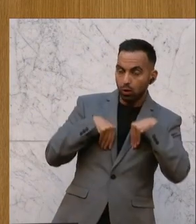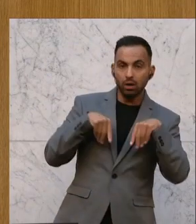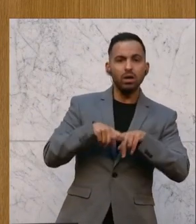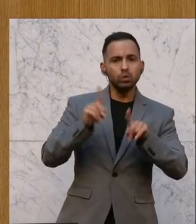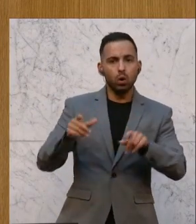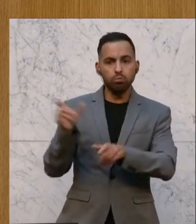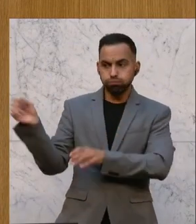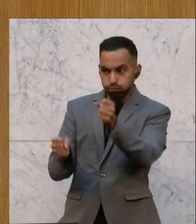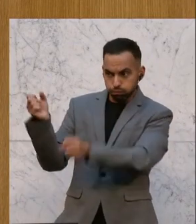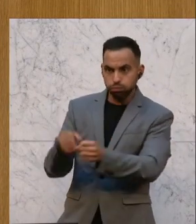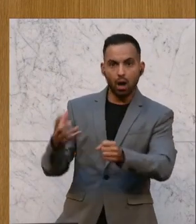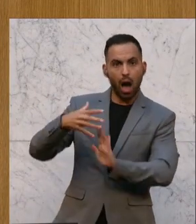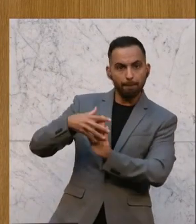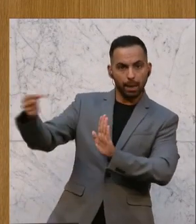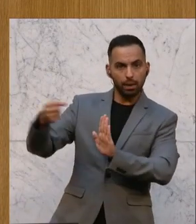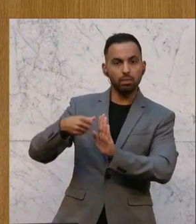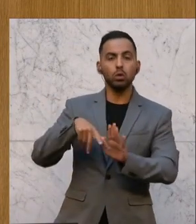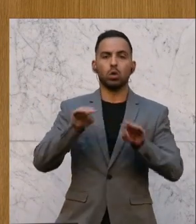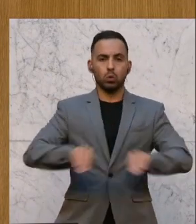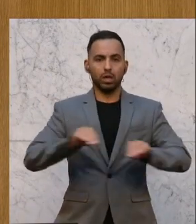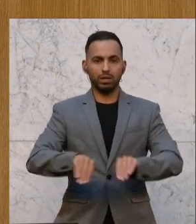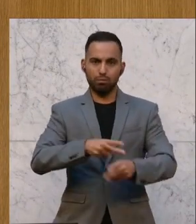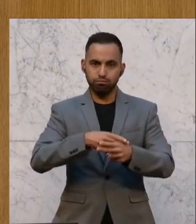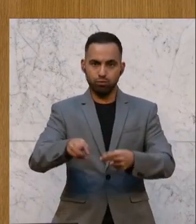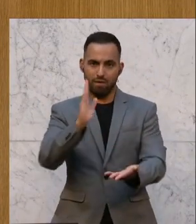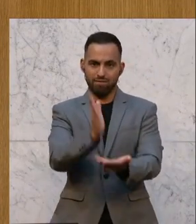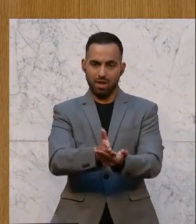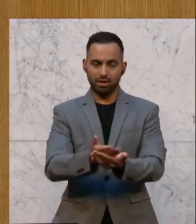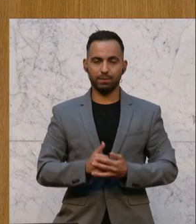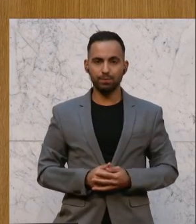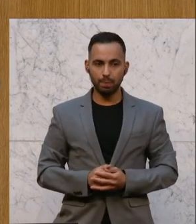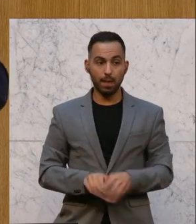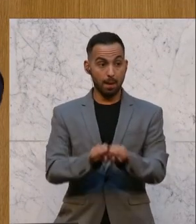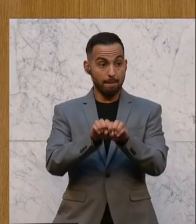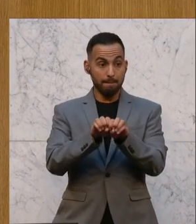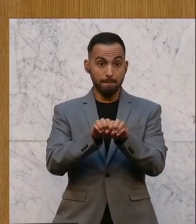die Möglichkeiten bekommen, zu unterrichten. Die Medien,